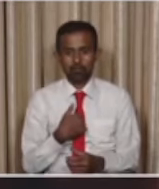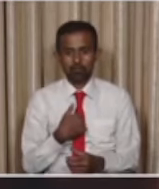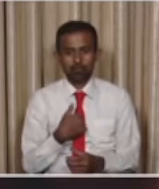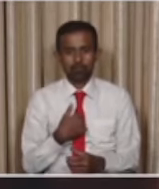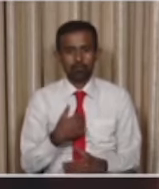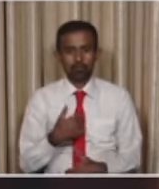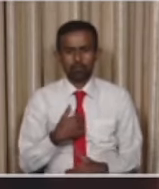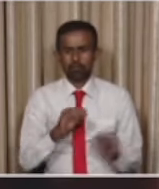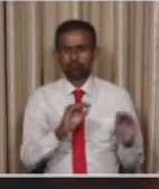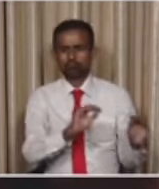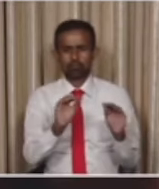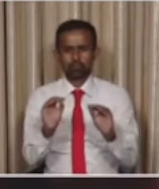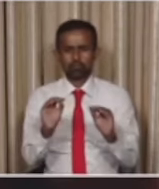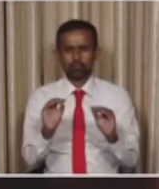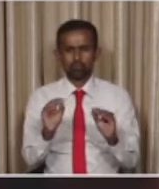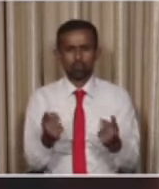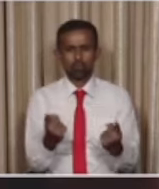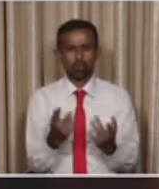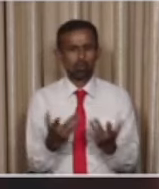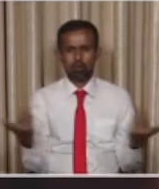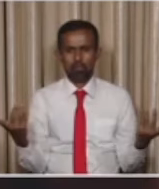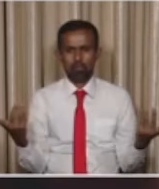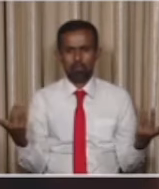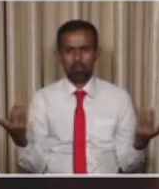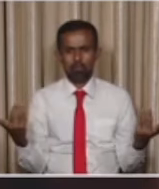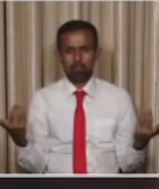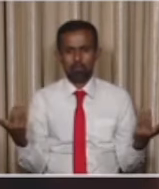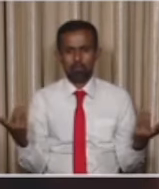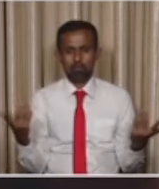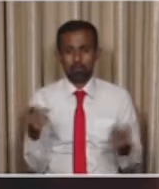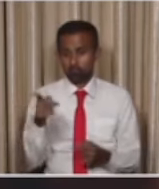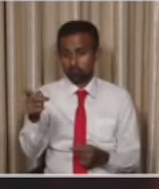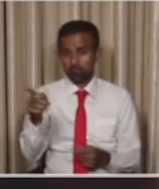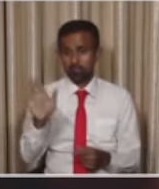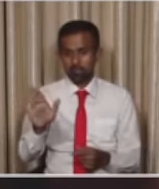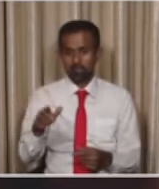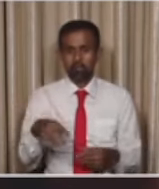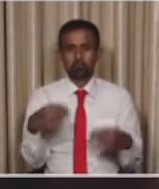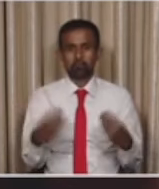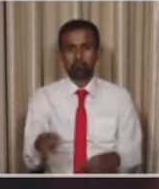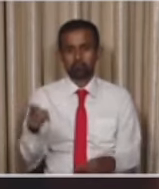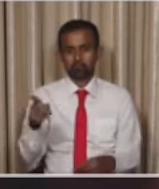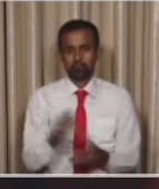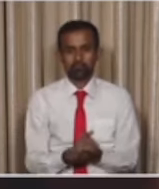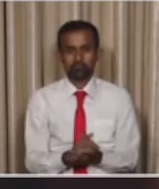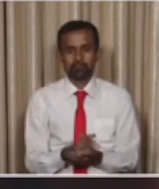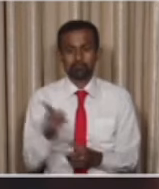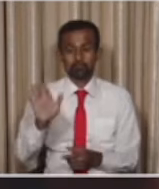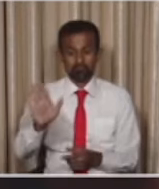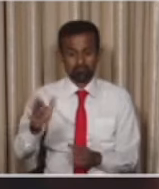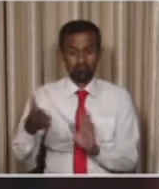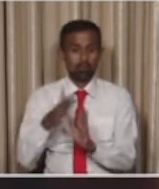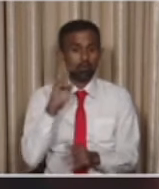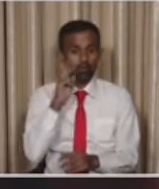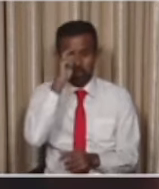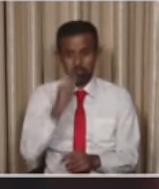කිසිම කල් දැමීමේ කිසිම උවමනාවක් නැහැ. මොකද මේගොල්ලෝ ඉන්නකන් බඩු තමයි ඒගොල්ලොන්ට. ඒගොල්ලෝ ගාව ඉන්නකන් රනිල් මහත්තයාට